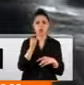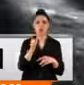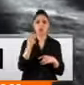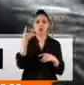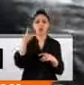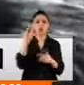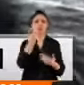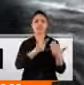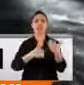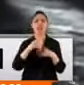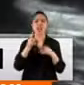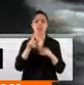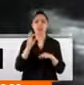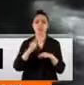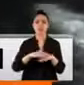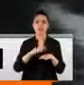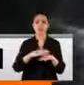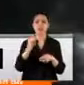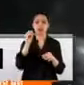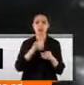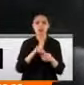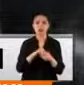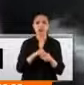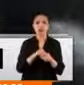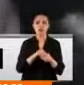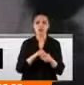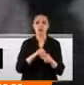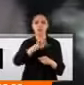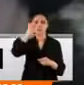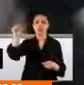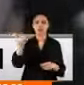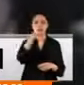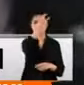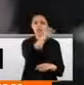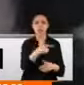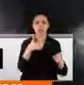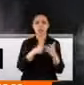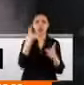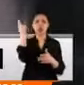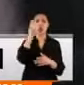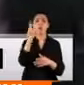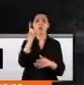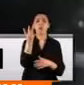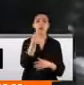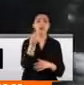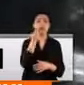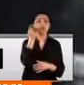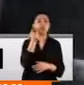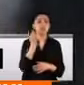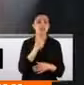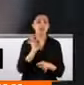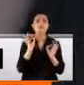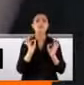yara vermek için yapılmış bir hareket olduğu için saldırgan amacına ulaştı. Yüzüme 10 tane dikiş atıldı ve